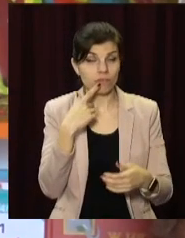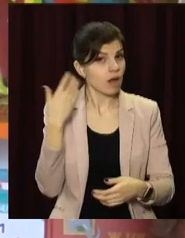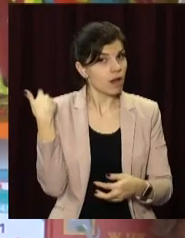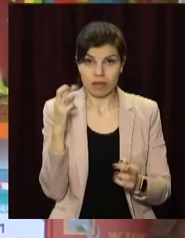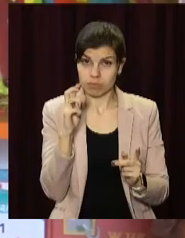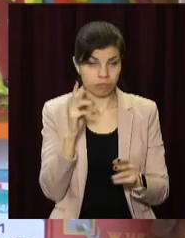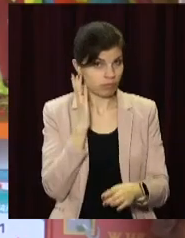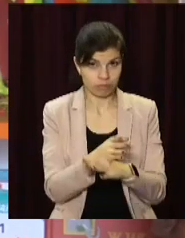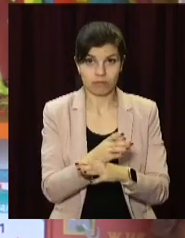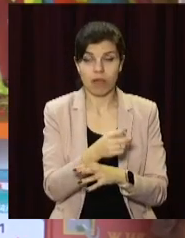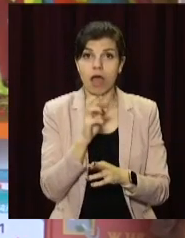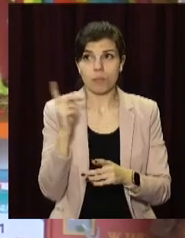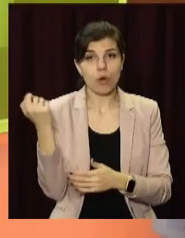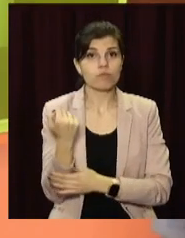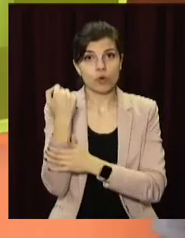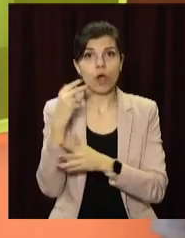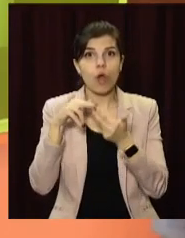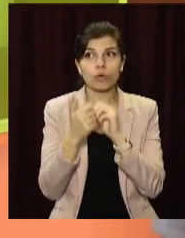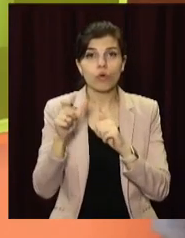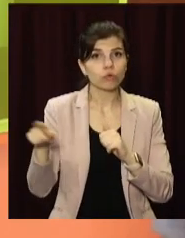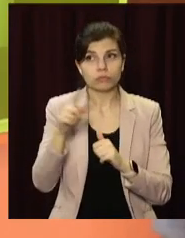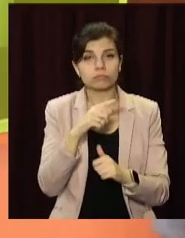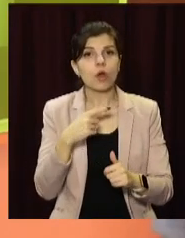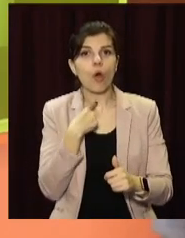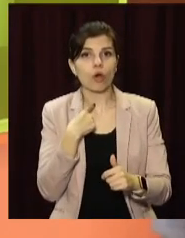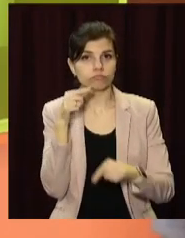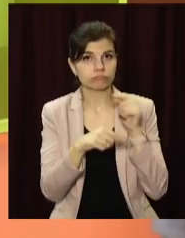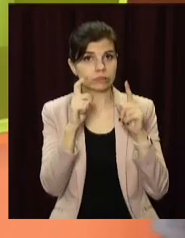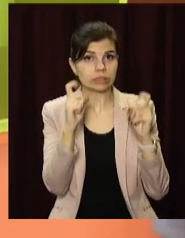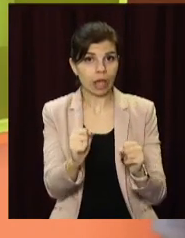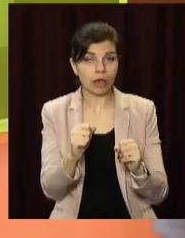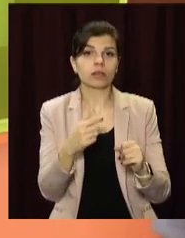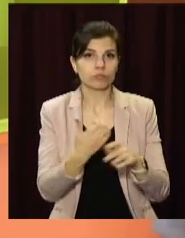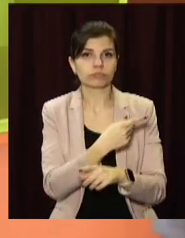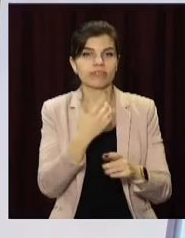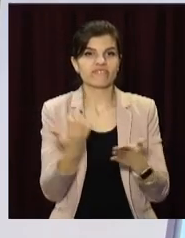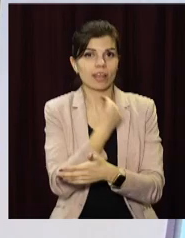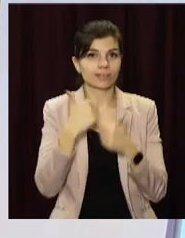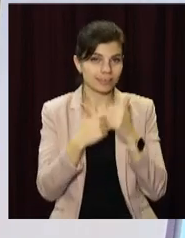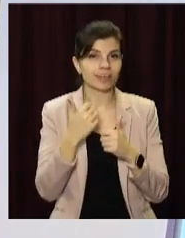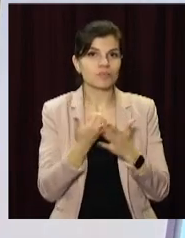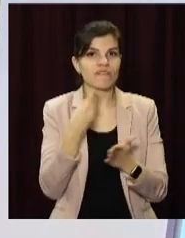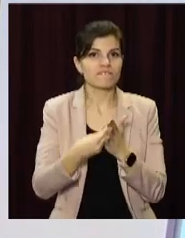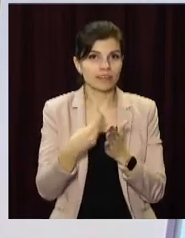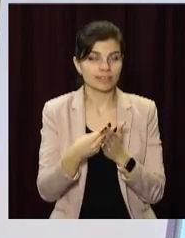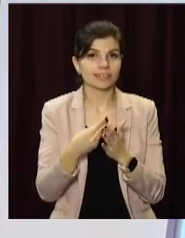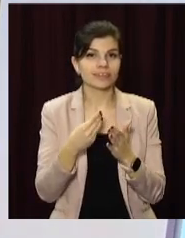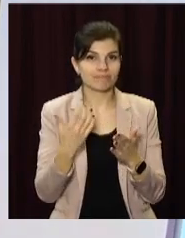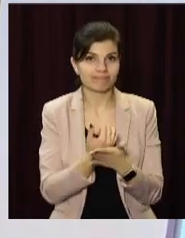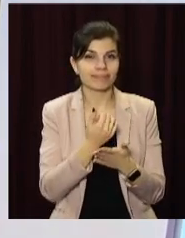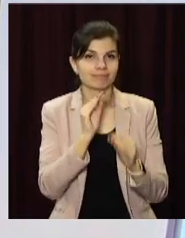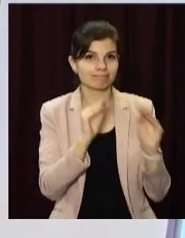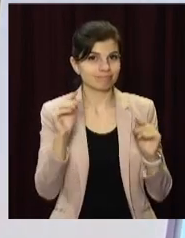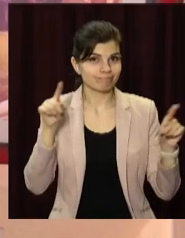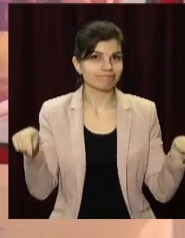було, якби їх не підтримали самі кам'янчани. До речі, в поточному році в місті збільшили суму на фінансування громадських